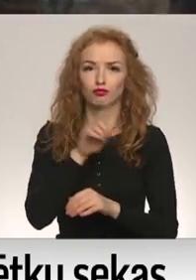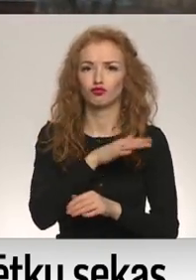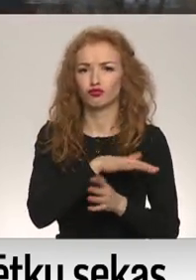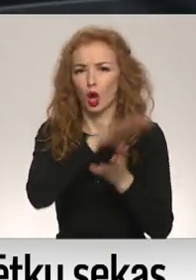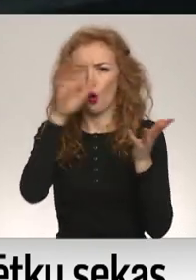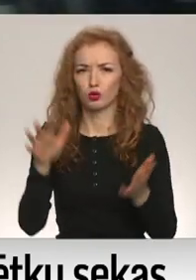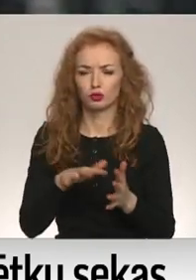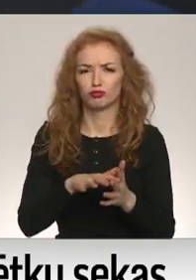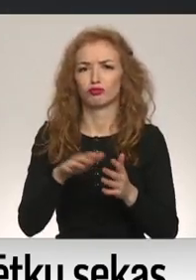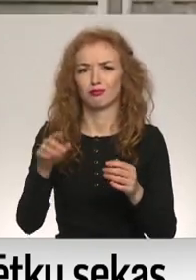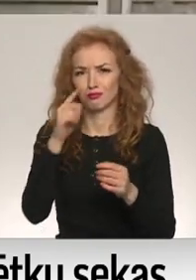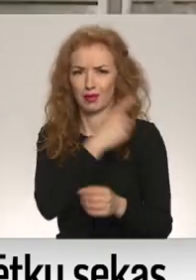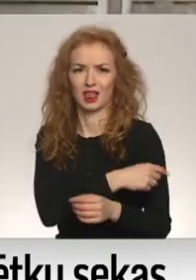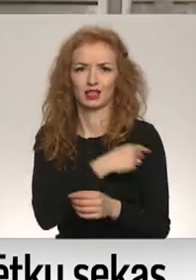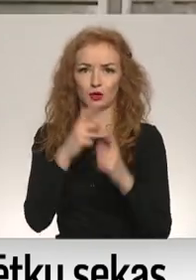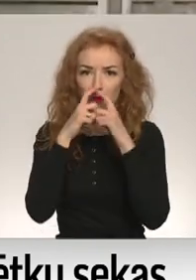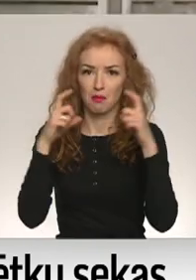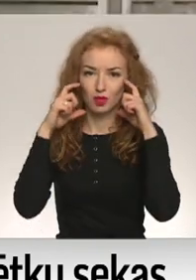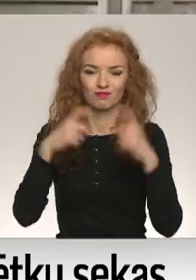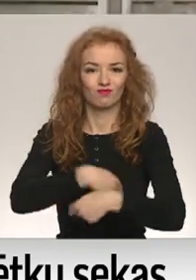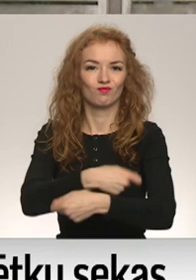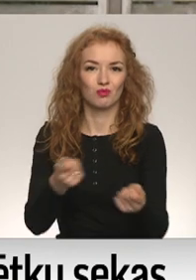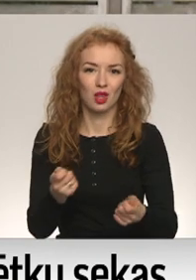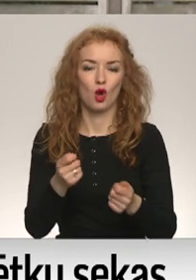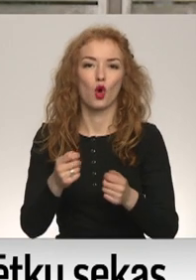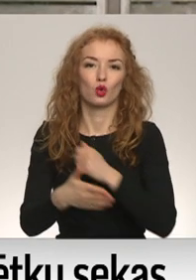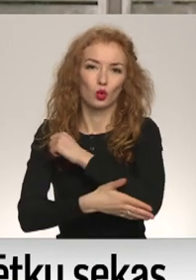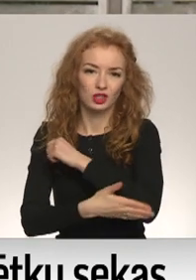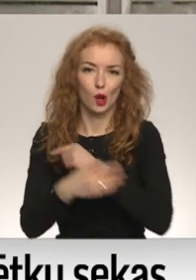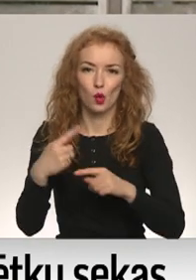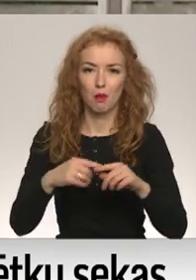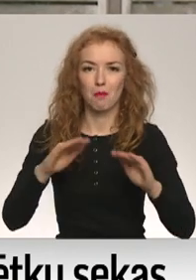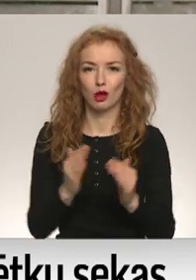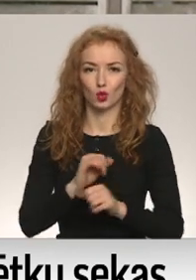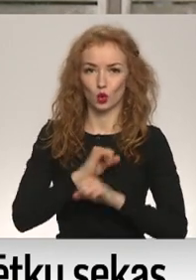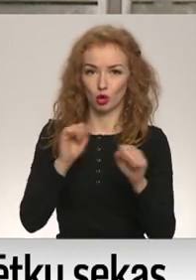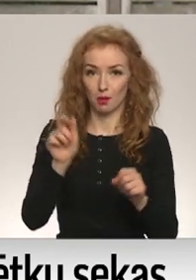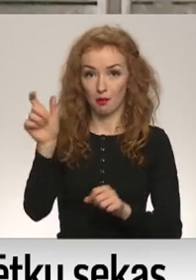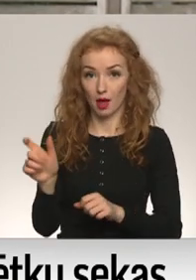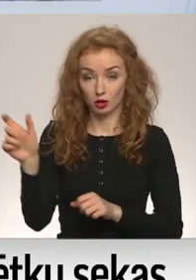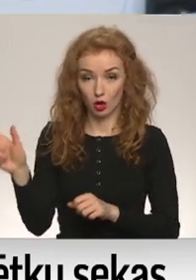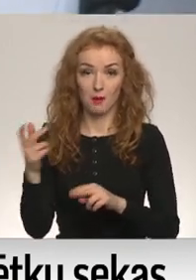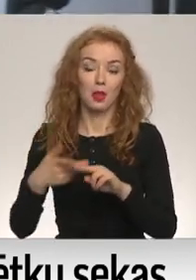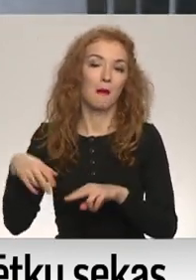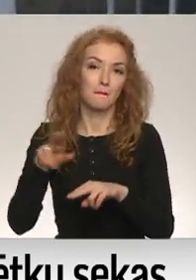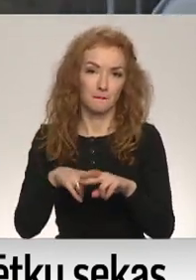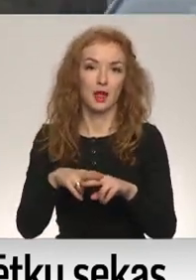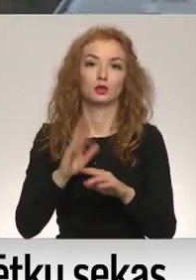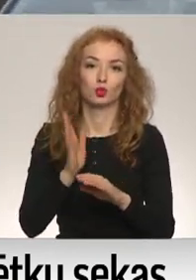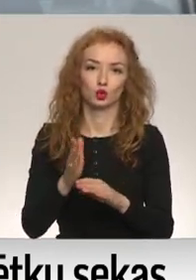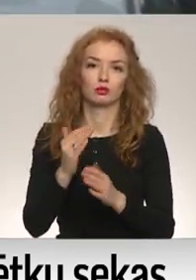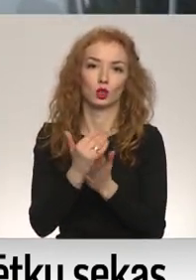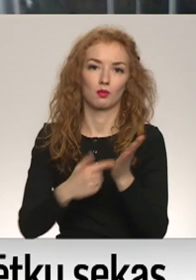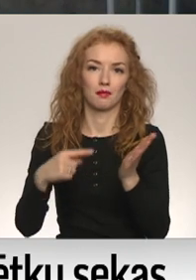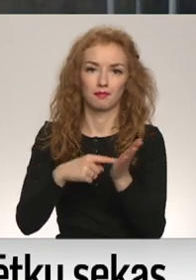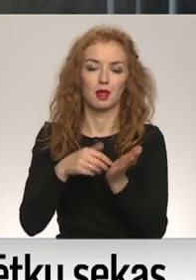daudzums medicīnisko masku, ko dalīt trūcīgām un maznodrošinātām personām, valdība plano atteikties no auduma maskām,